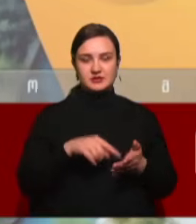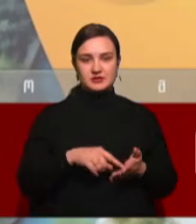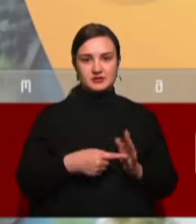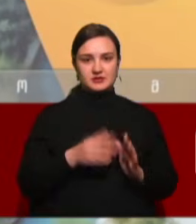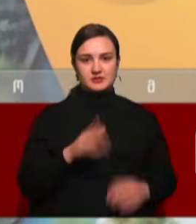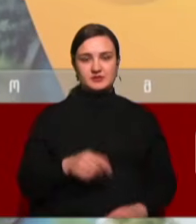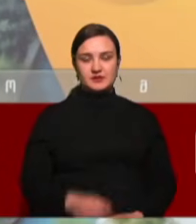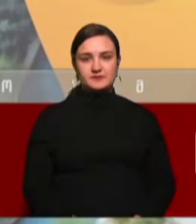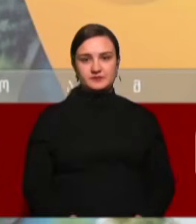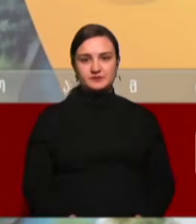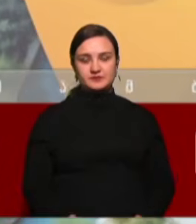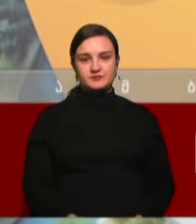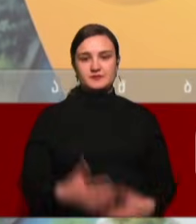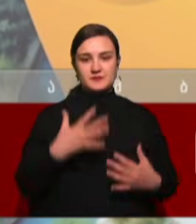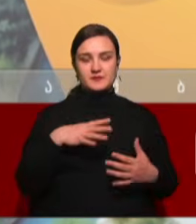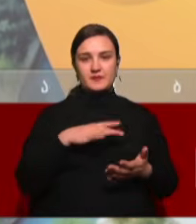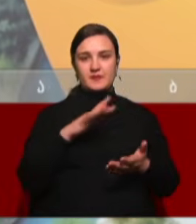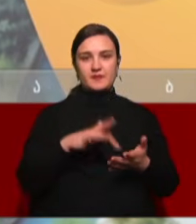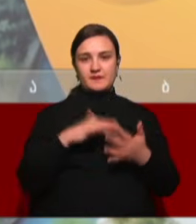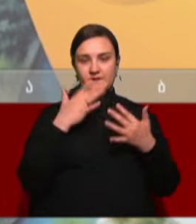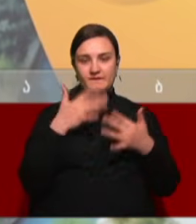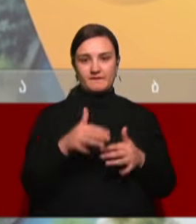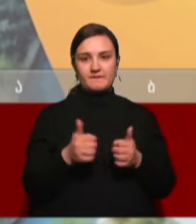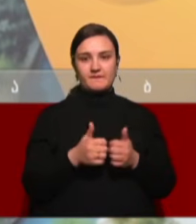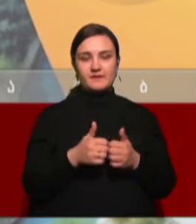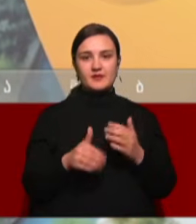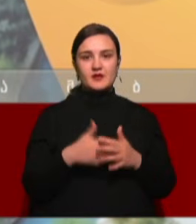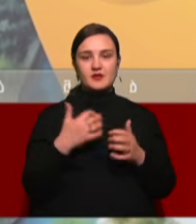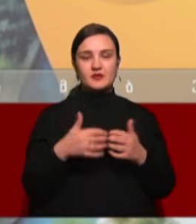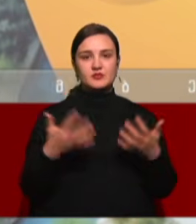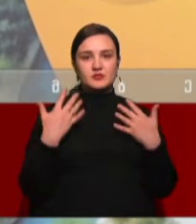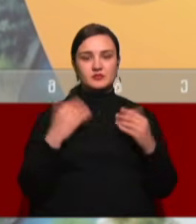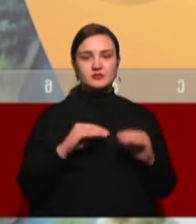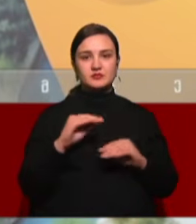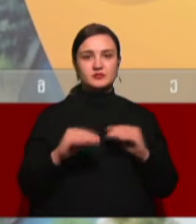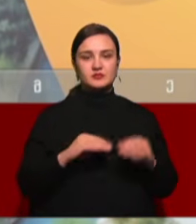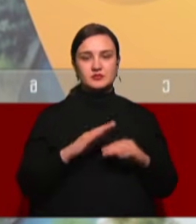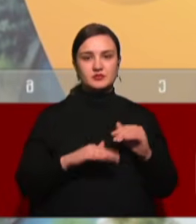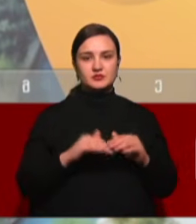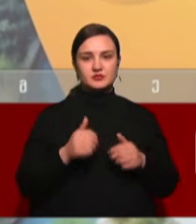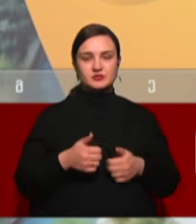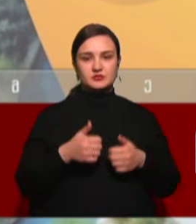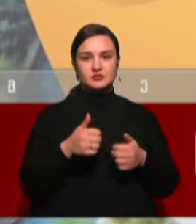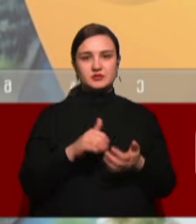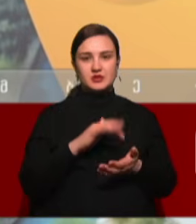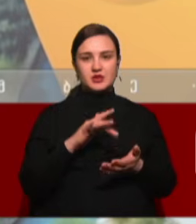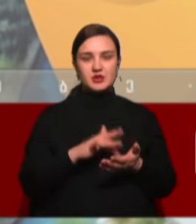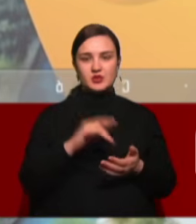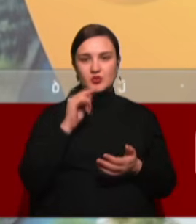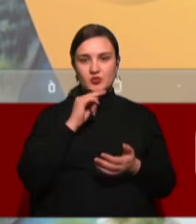თბილისის ზღვის მიმდებარედ ახალი რეკრეაციული და გასართობის სივრცის შექმნა ხელშეუწყობს ქალაქის ეკონომიკური და